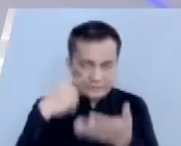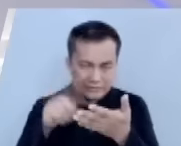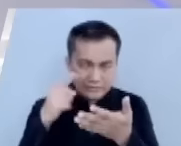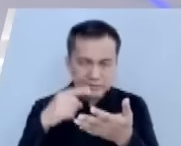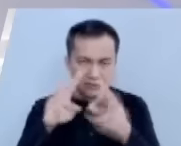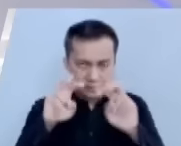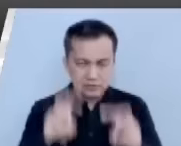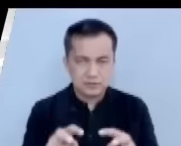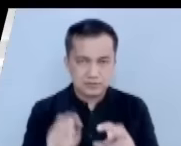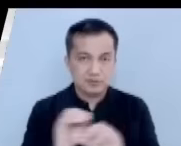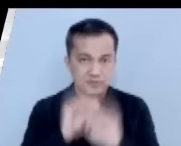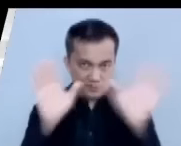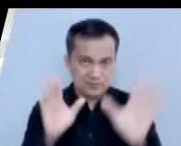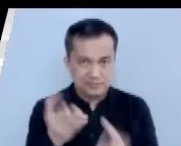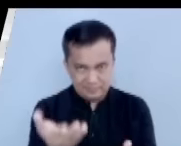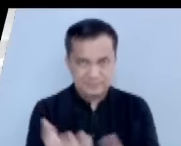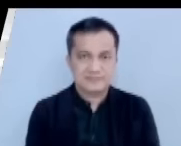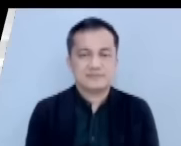maliwanagan.